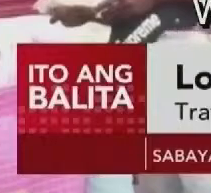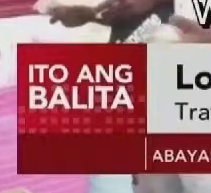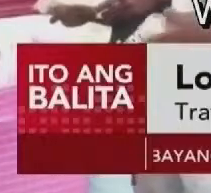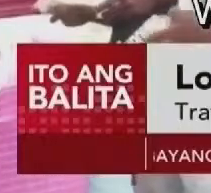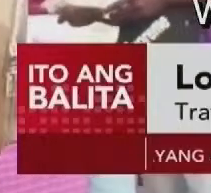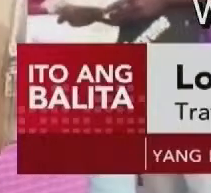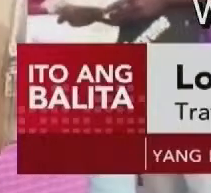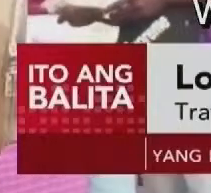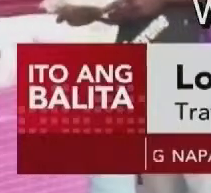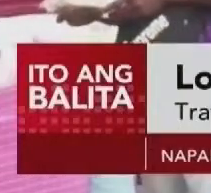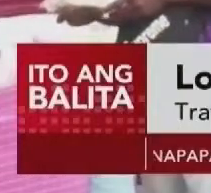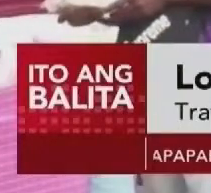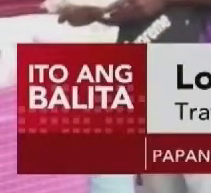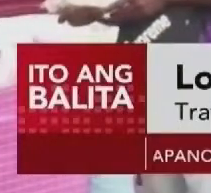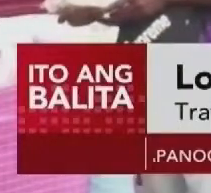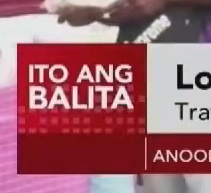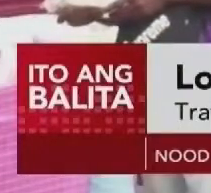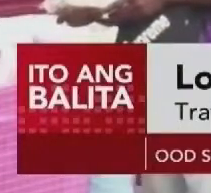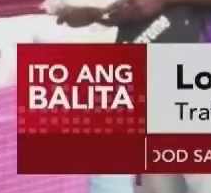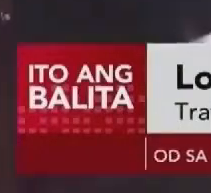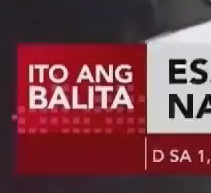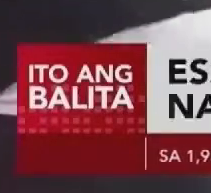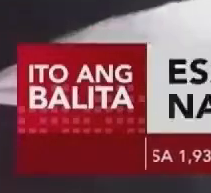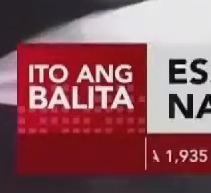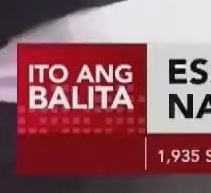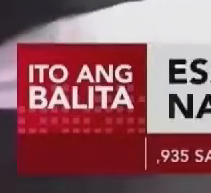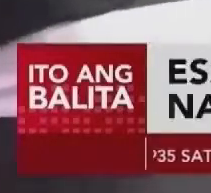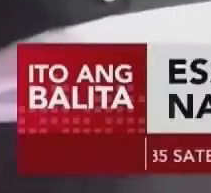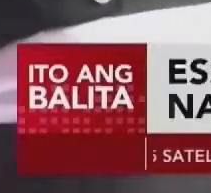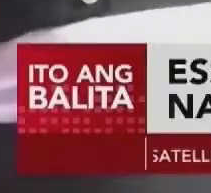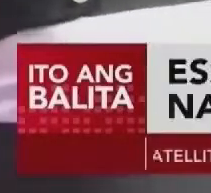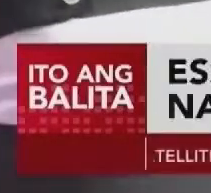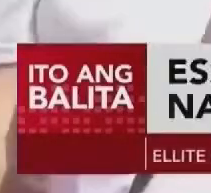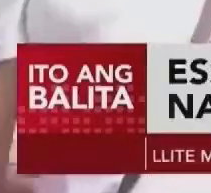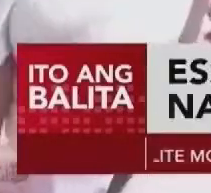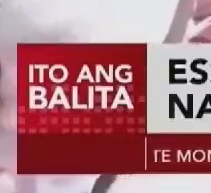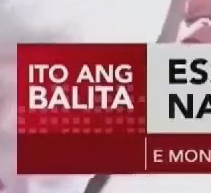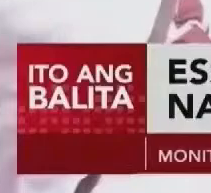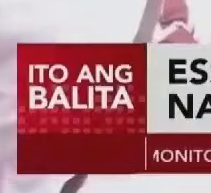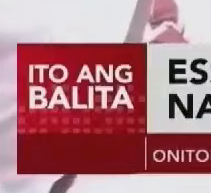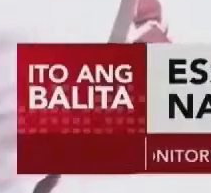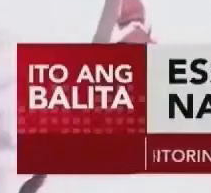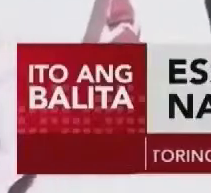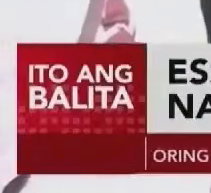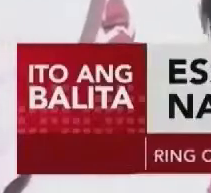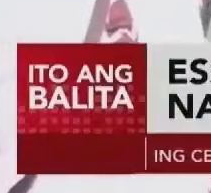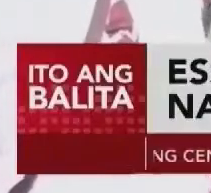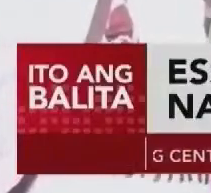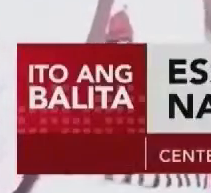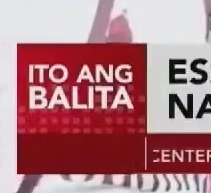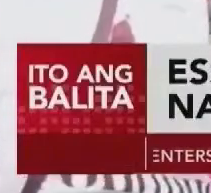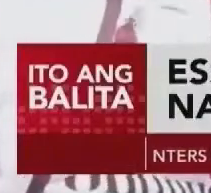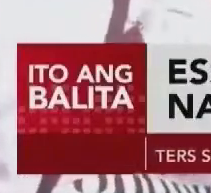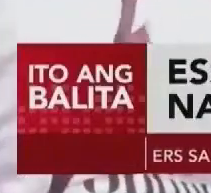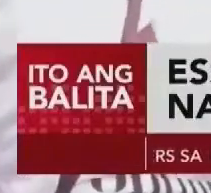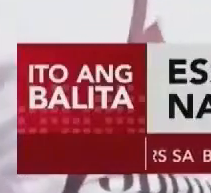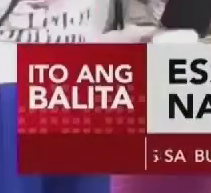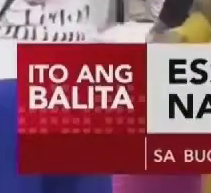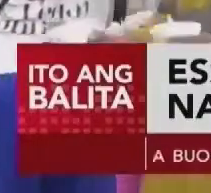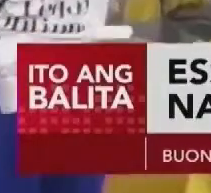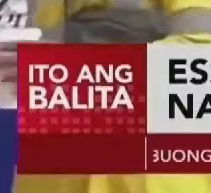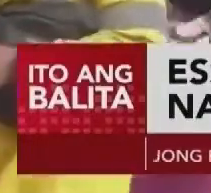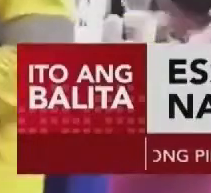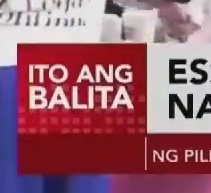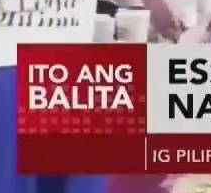sa kapwa ninyo. God bless po sa lahat. Huminto rin sa pamamasada at pumila ang tricycle driver na si Delphine